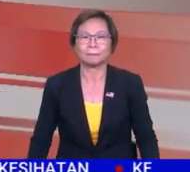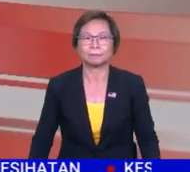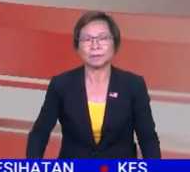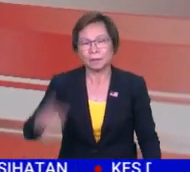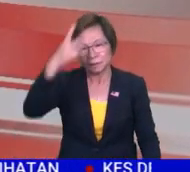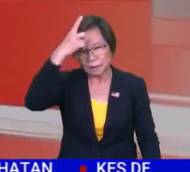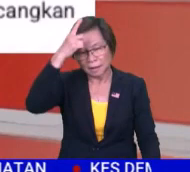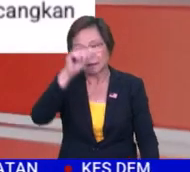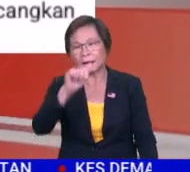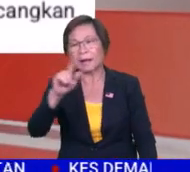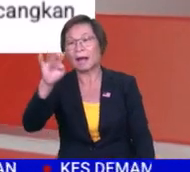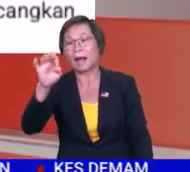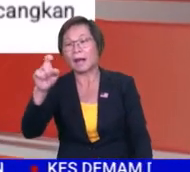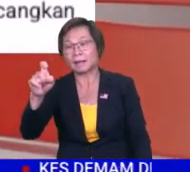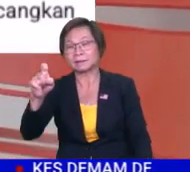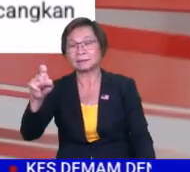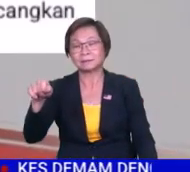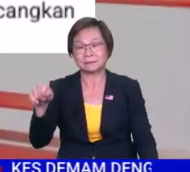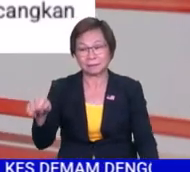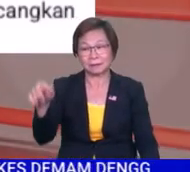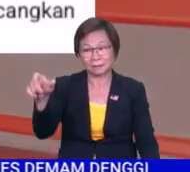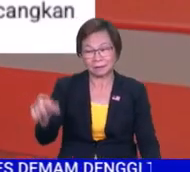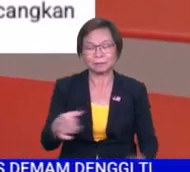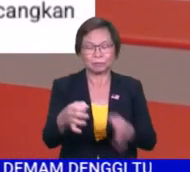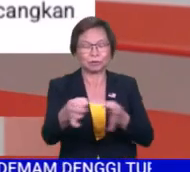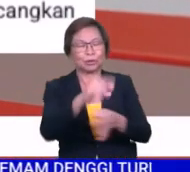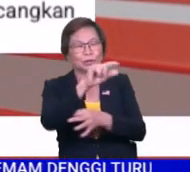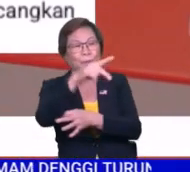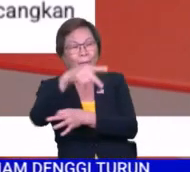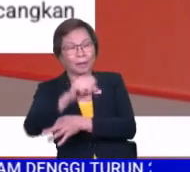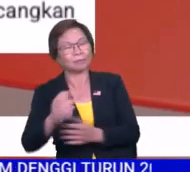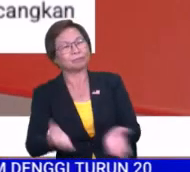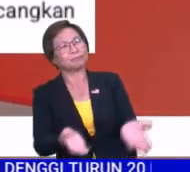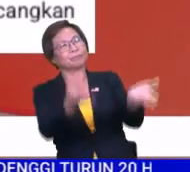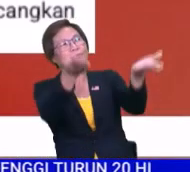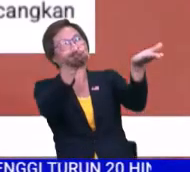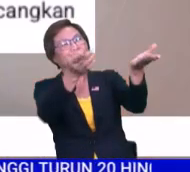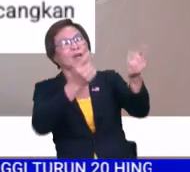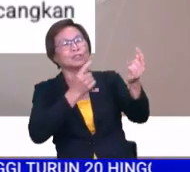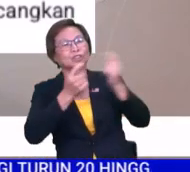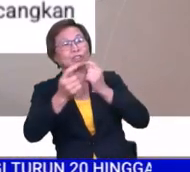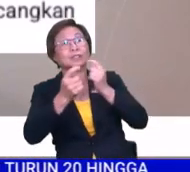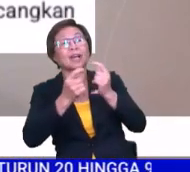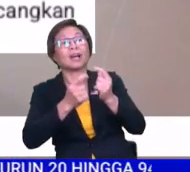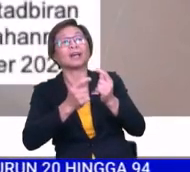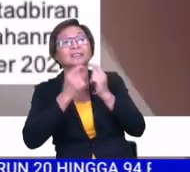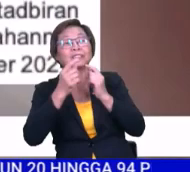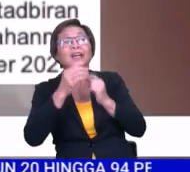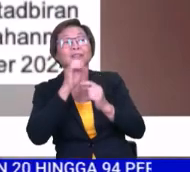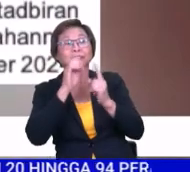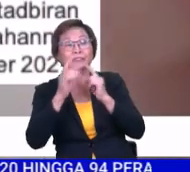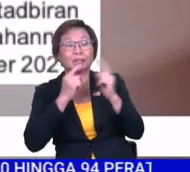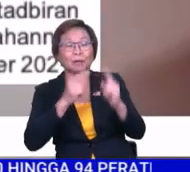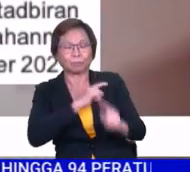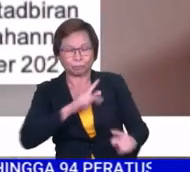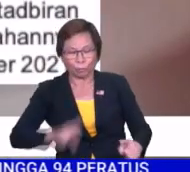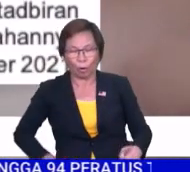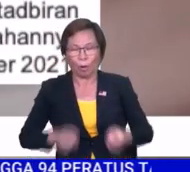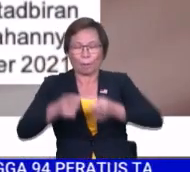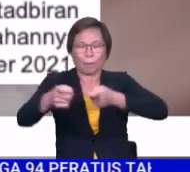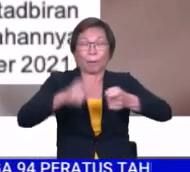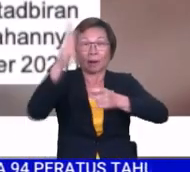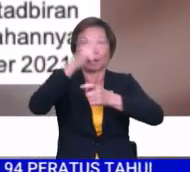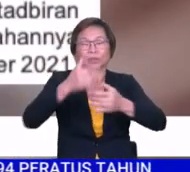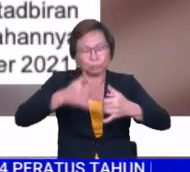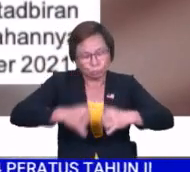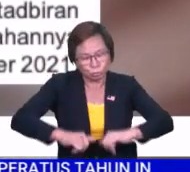Hai dato.sri elektrode nontonliga.cim Jelaskan GPS menjunjung titah yang di-pertuan agung agar pentadbiran kerajaan hari ini